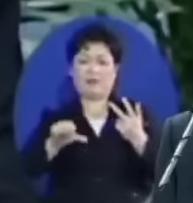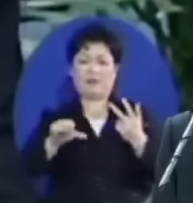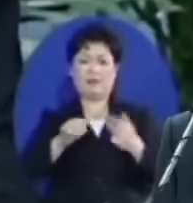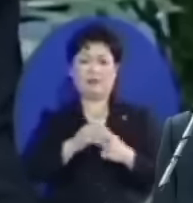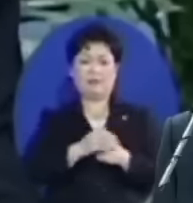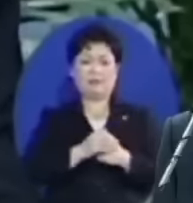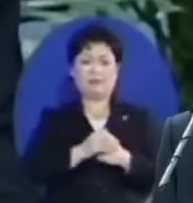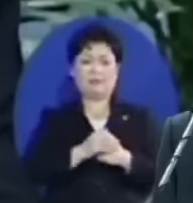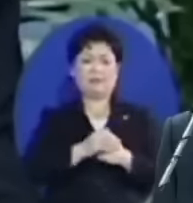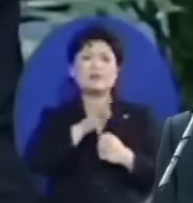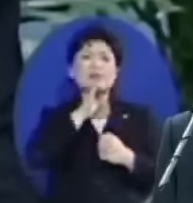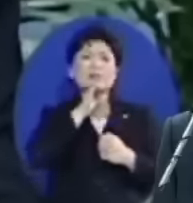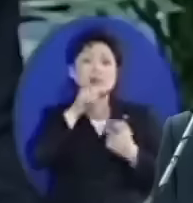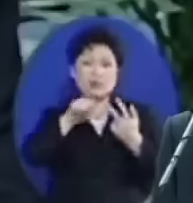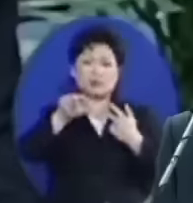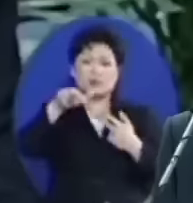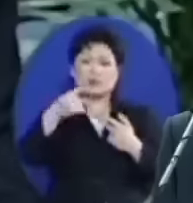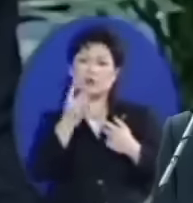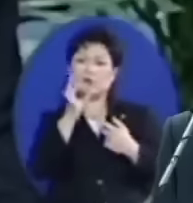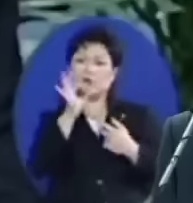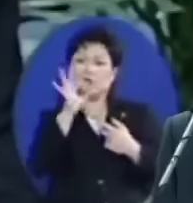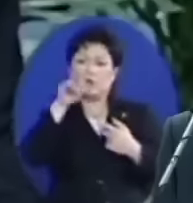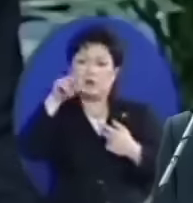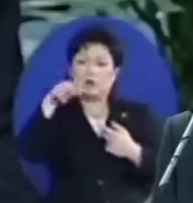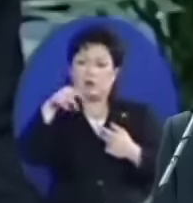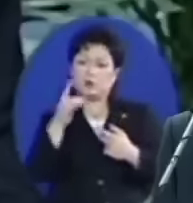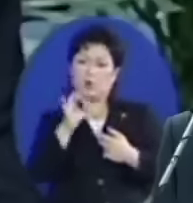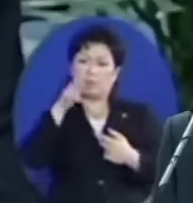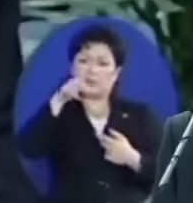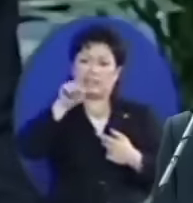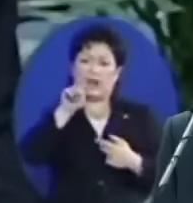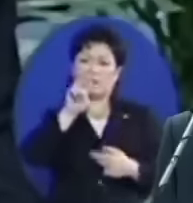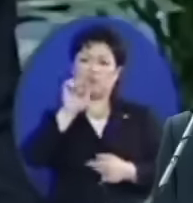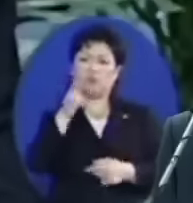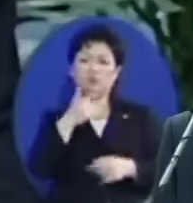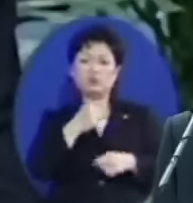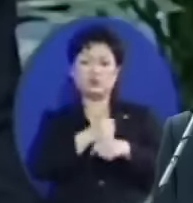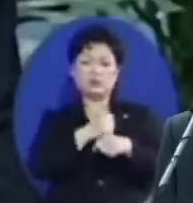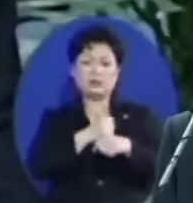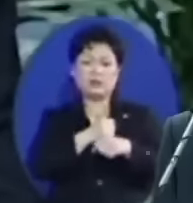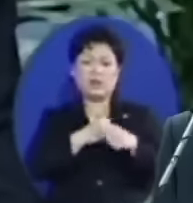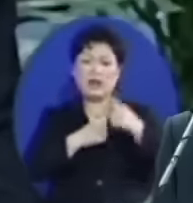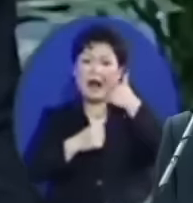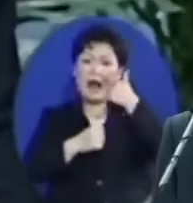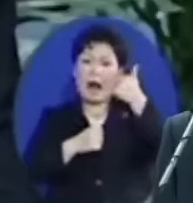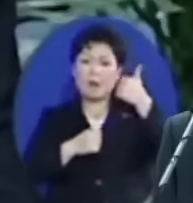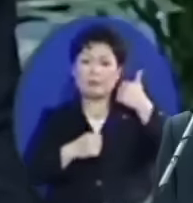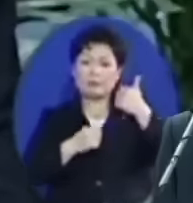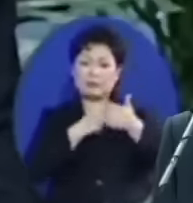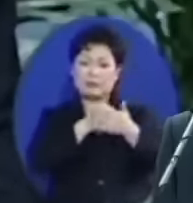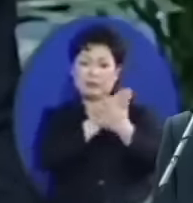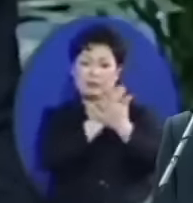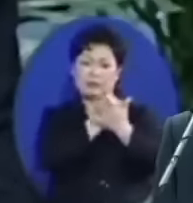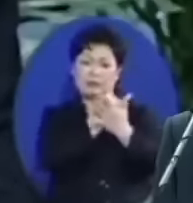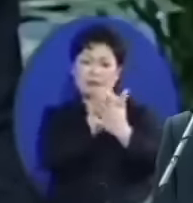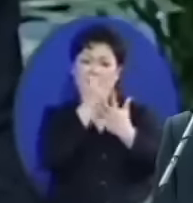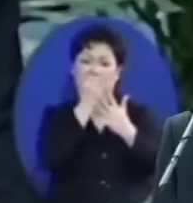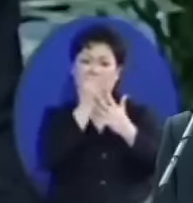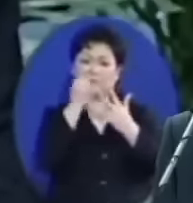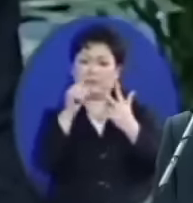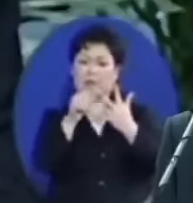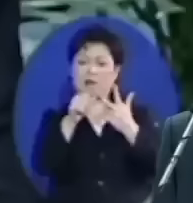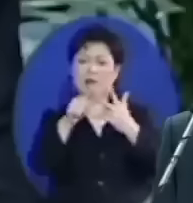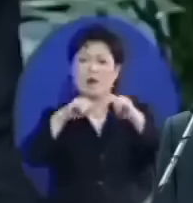그 아들은 송자문은 재정장관이 되어 한때 송전도의 자녀 3남매가 중국 전역을 통치했다고